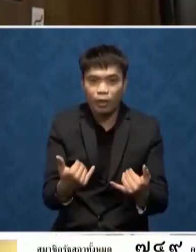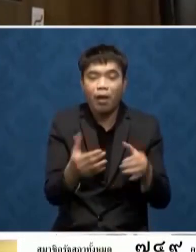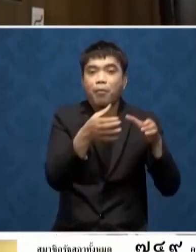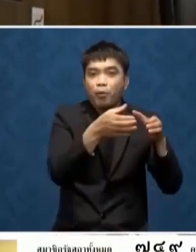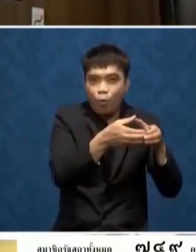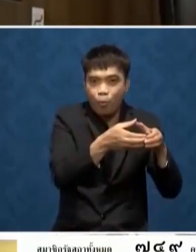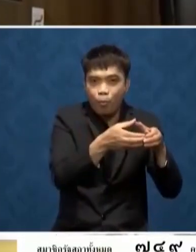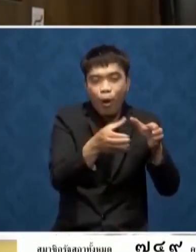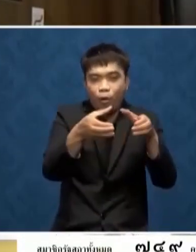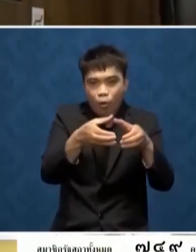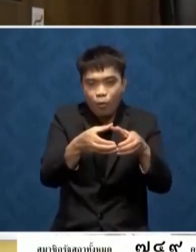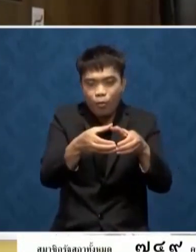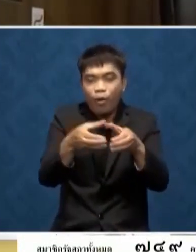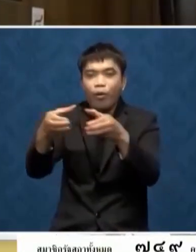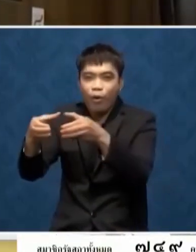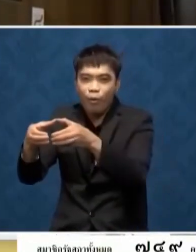หลาย